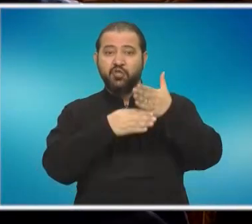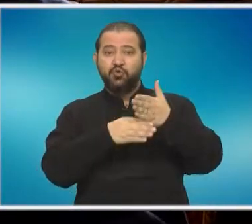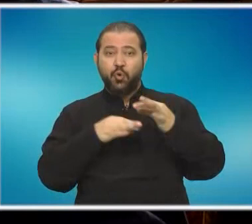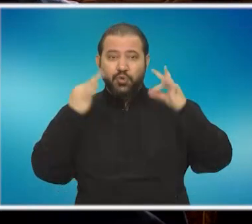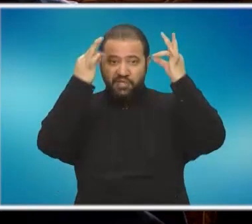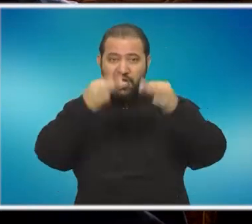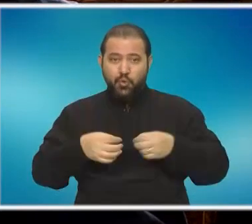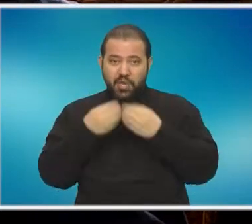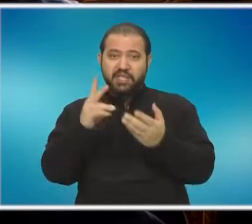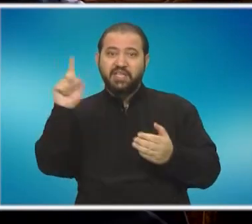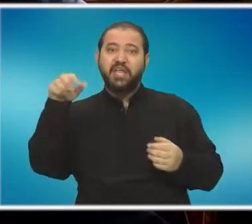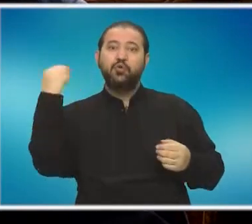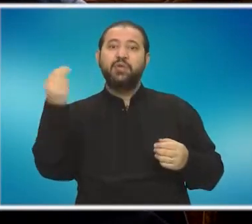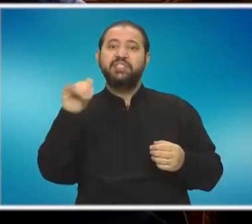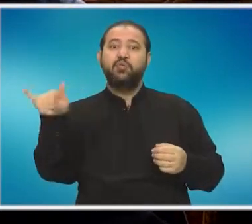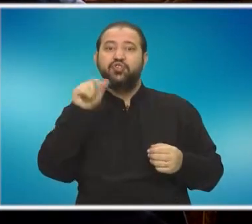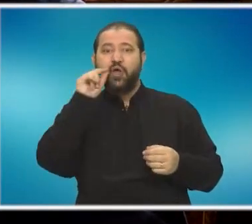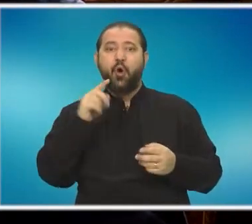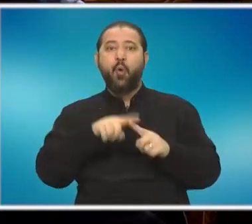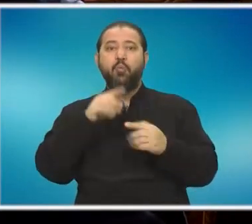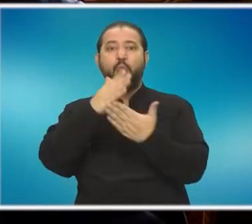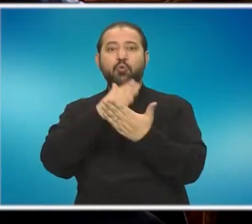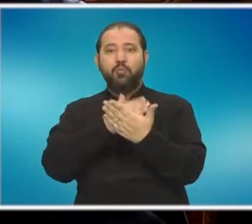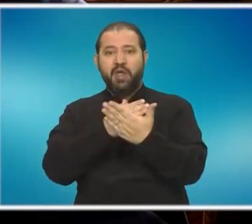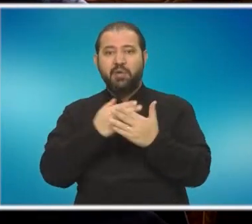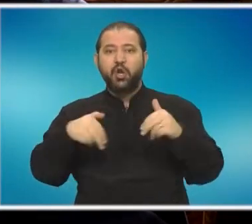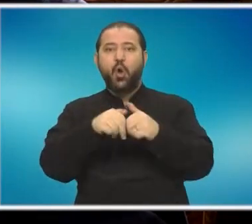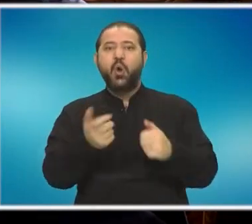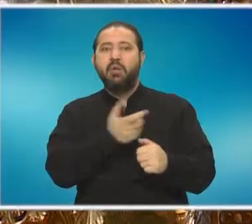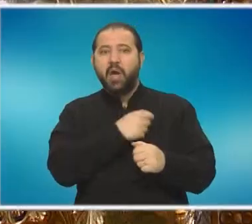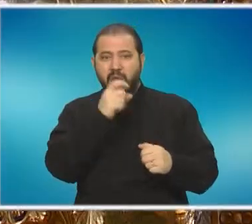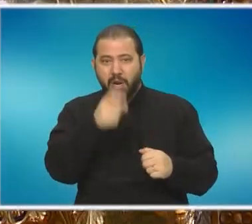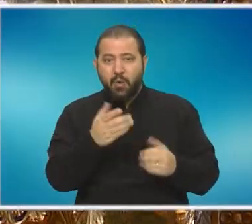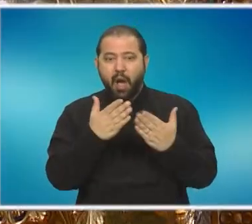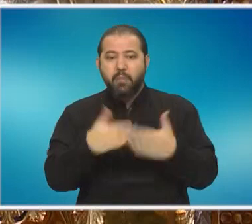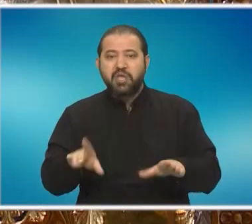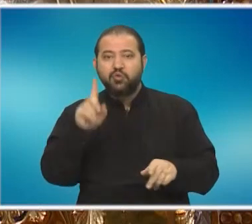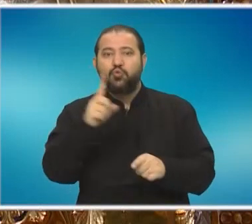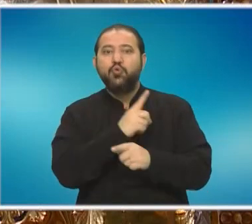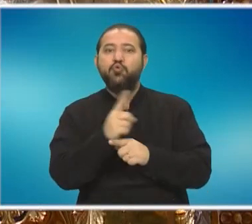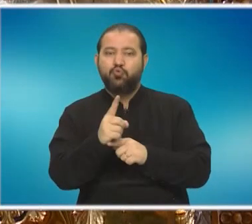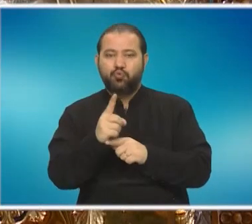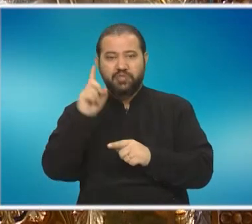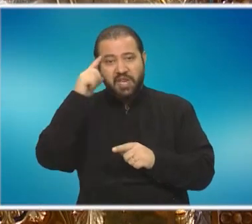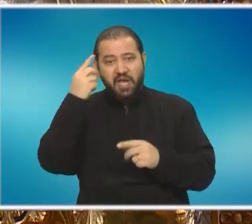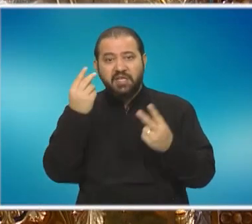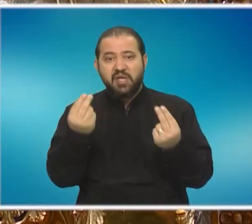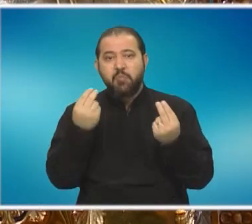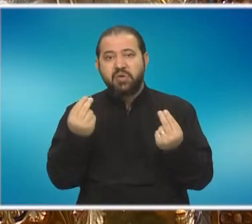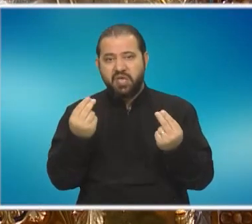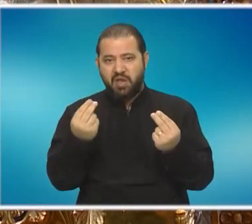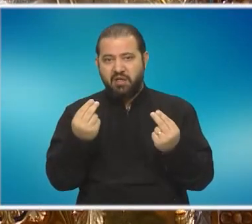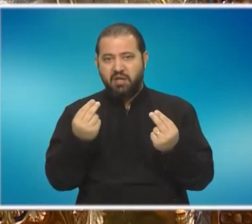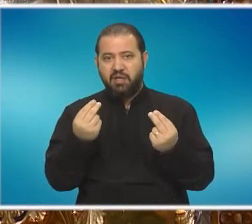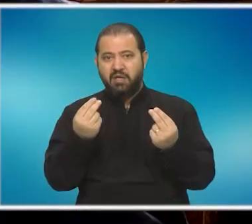acestea. Biserica întotdeauna și mai cu seamă în zilele noastre, biserica este foarte prezent, este